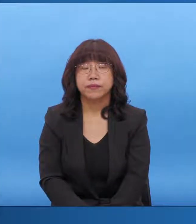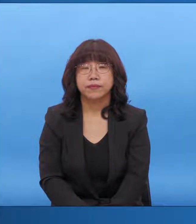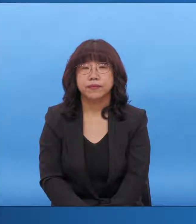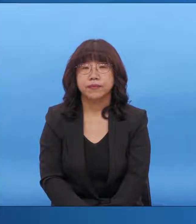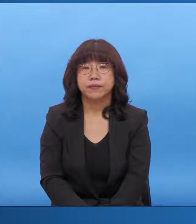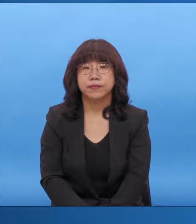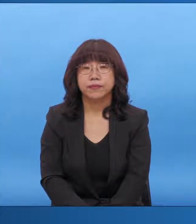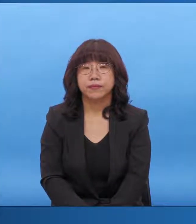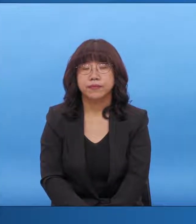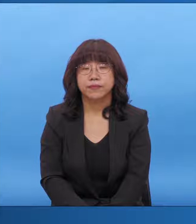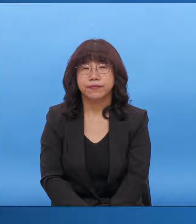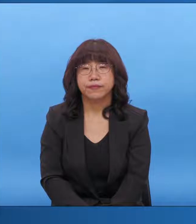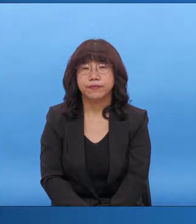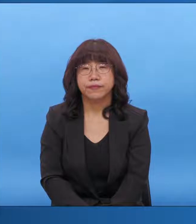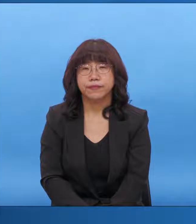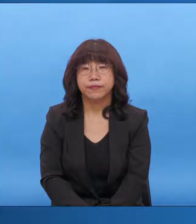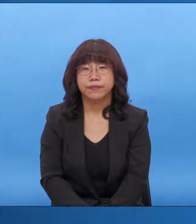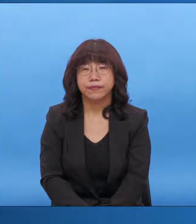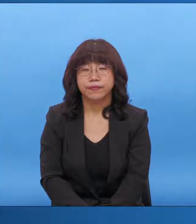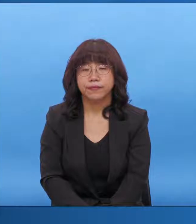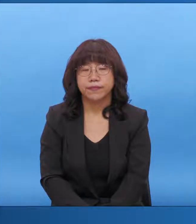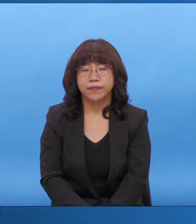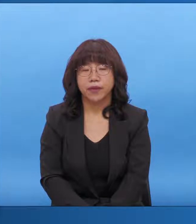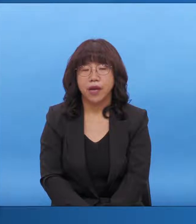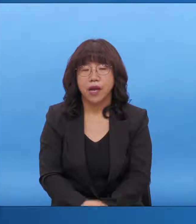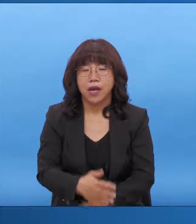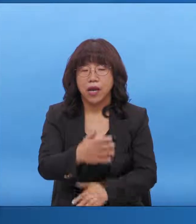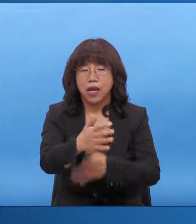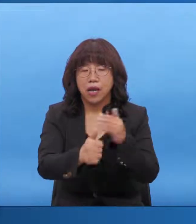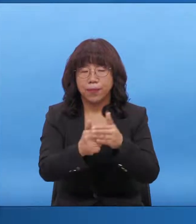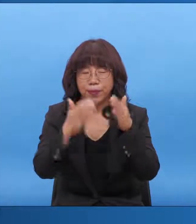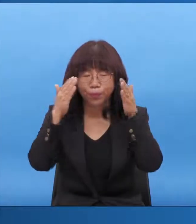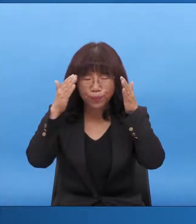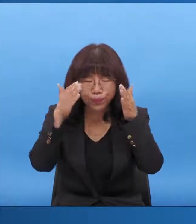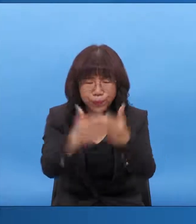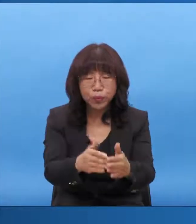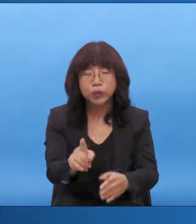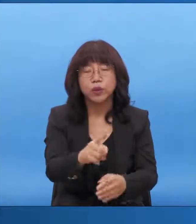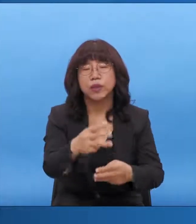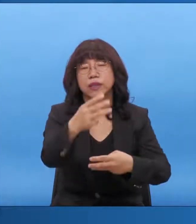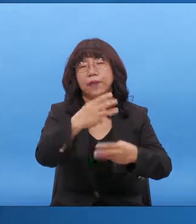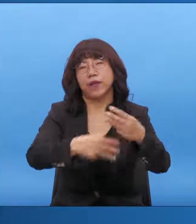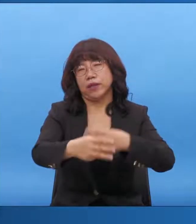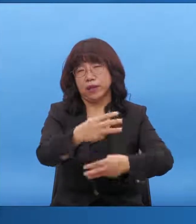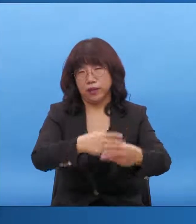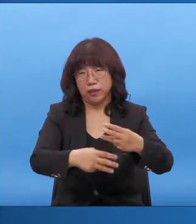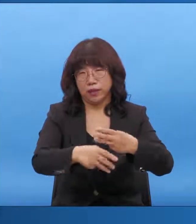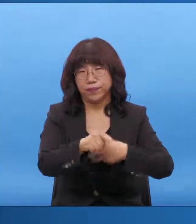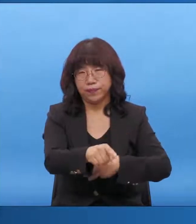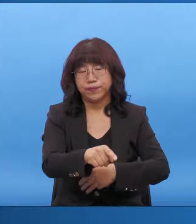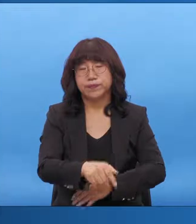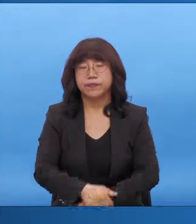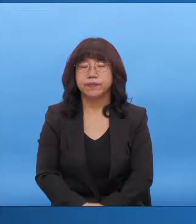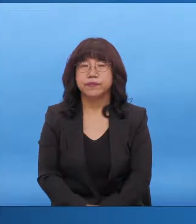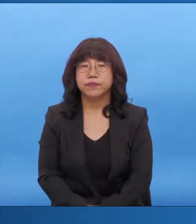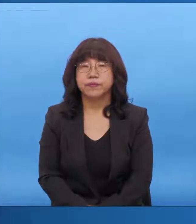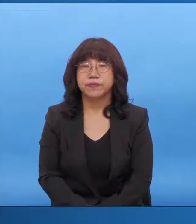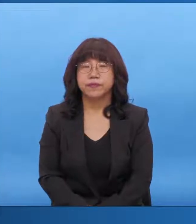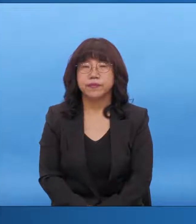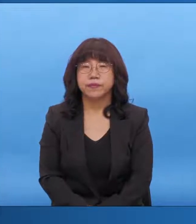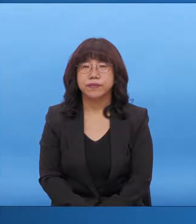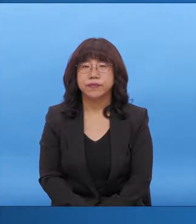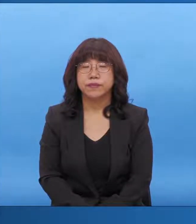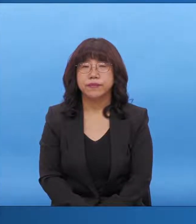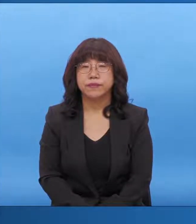하나님이 포인트를 렘넌트에게 두는 겁니다. And that's why God has given us the point, which is the remnant. 꼭 기억해야 됩니다. And this is something that you must